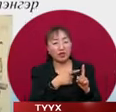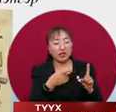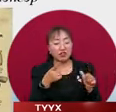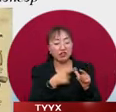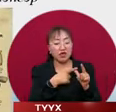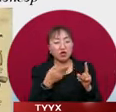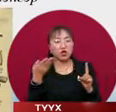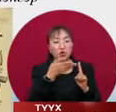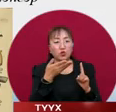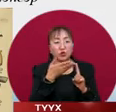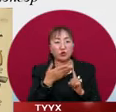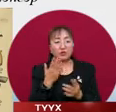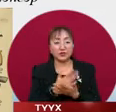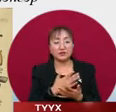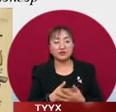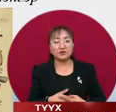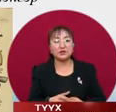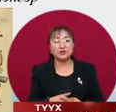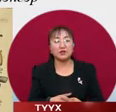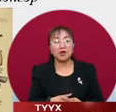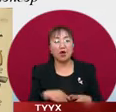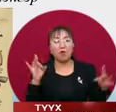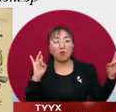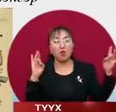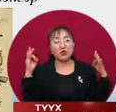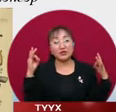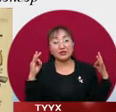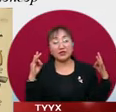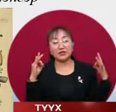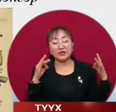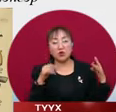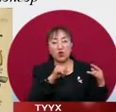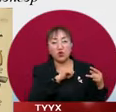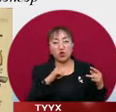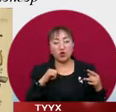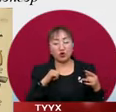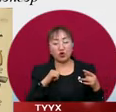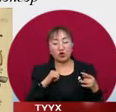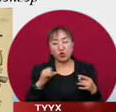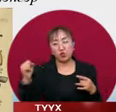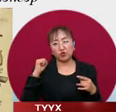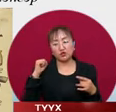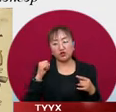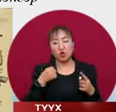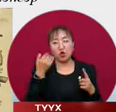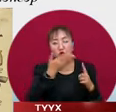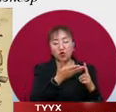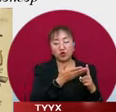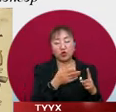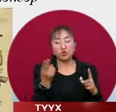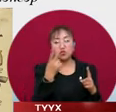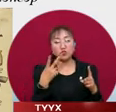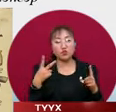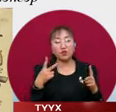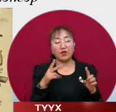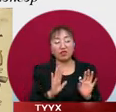За Зевс өөрийнхөө хүч чадлыг бусад бурхадтай хуваан өгдөө өөрийн дүү Посейдондоо тэнгис далайн эзэгнэх эрхийг буюу